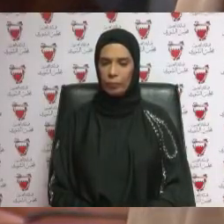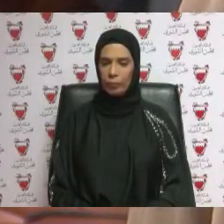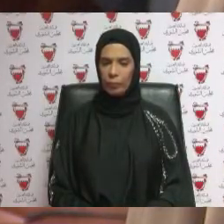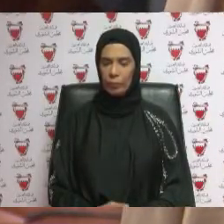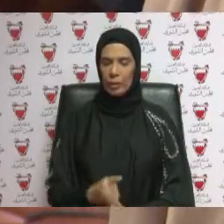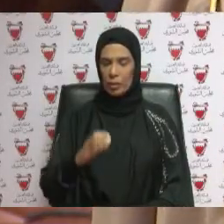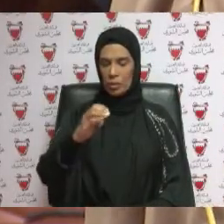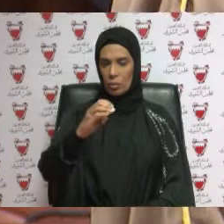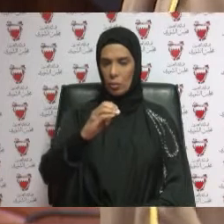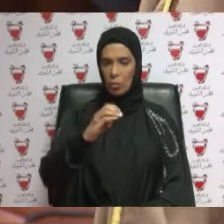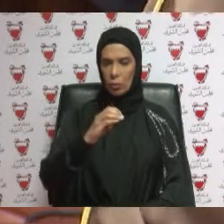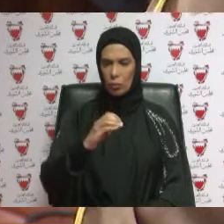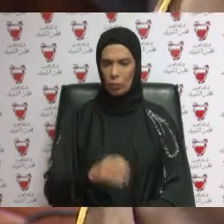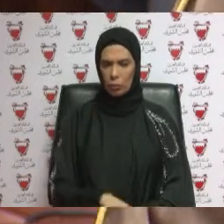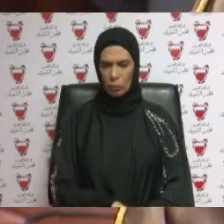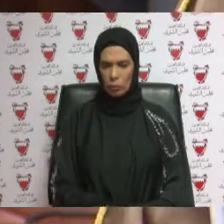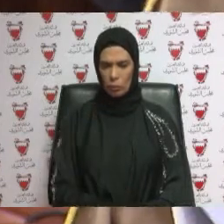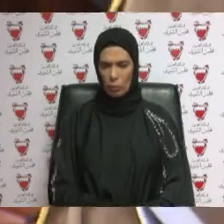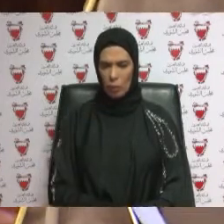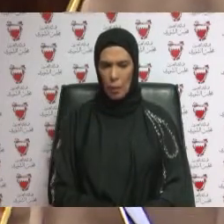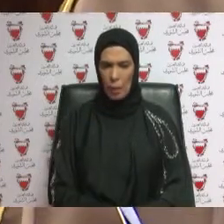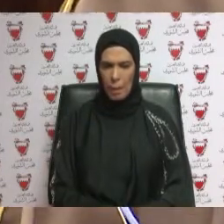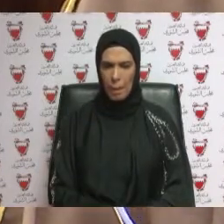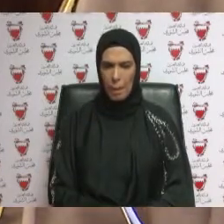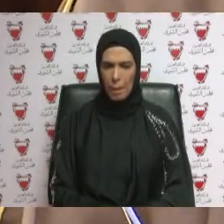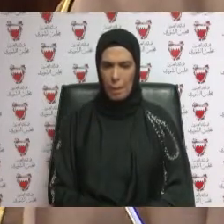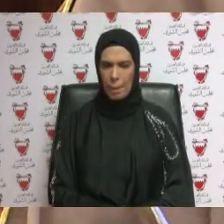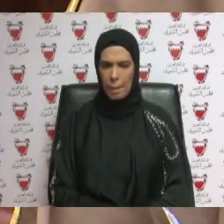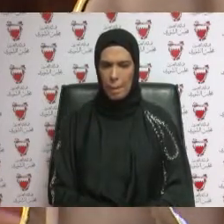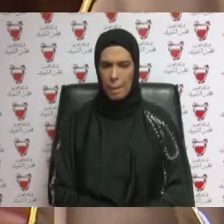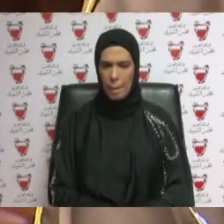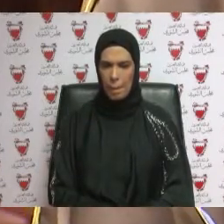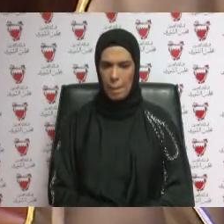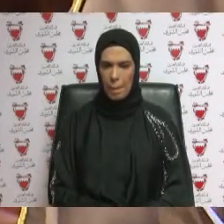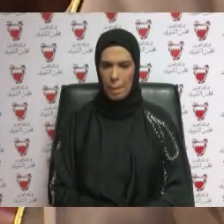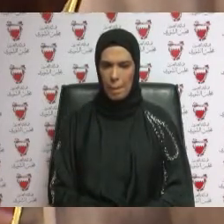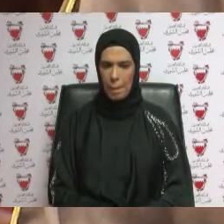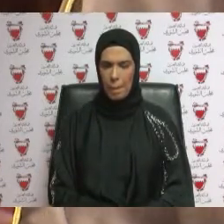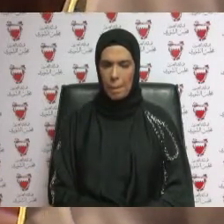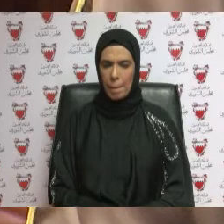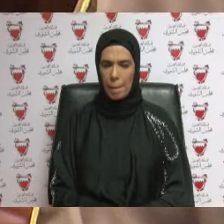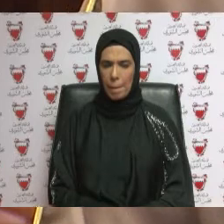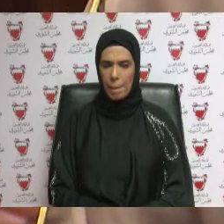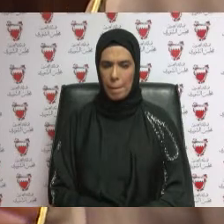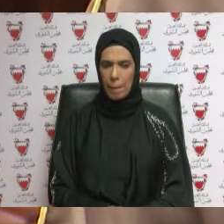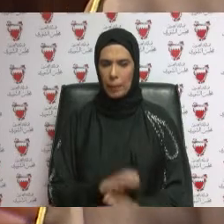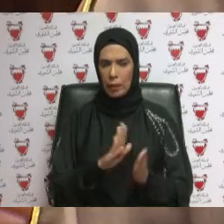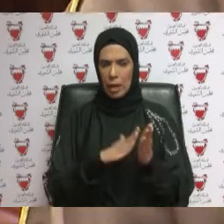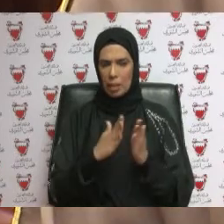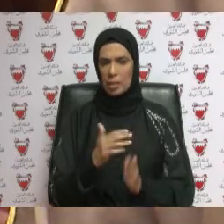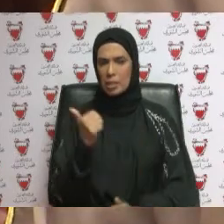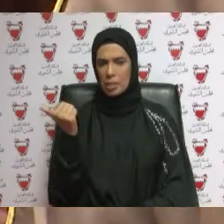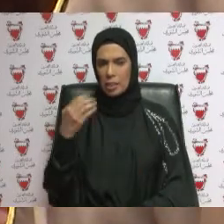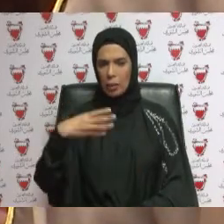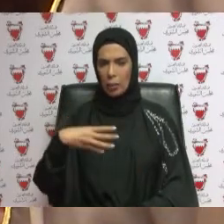جواب الطرح سعادة الدكتور عبد العزيز عبر هو في الصفحة 46 من